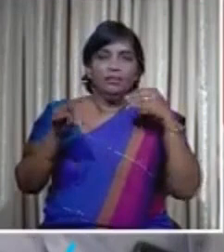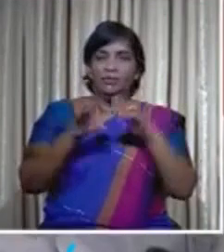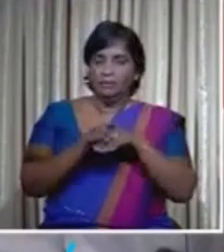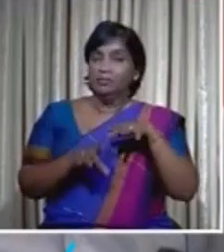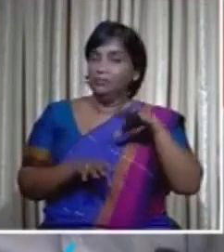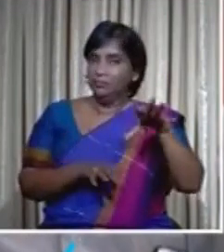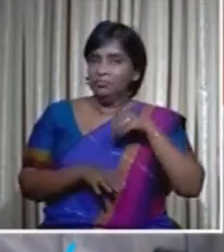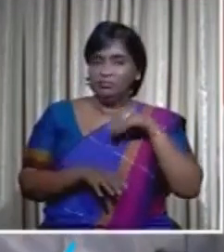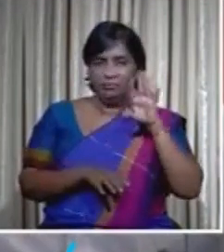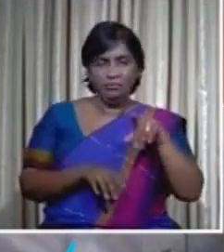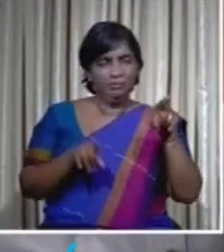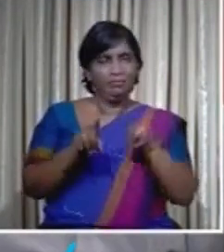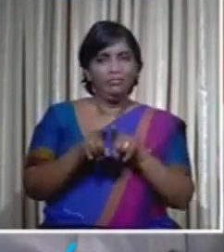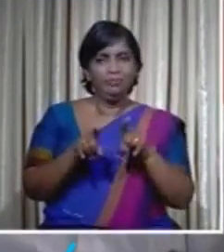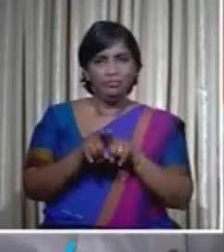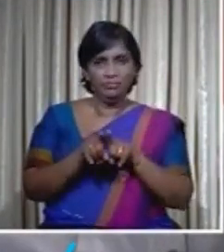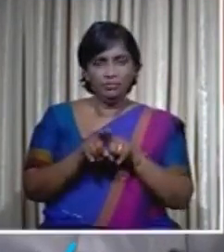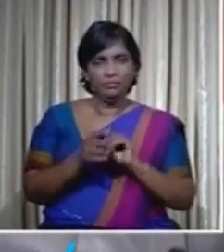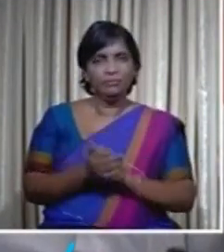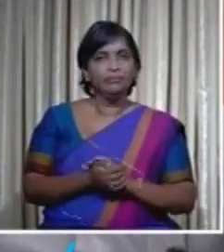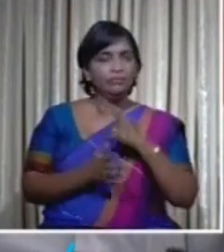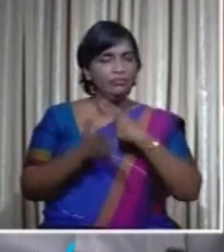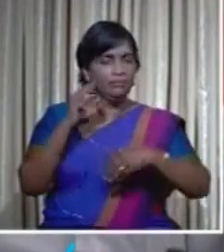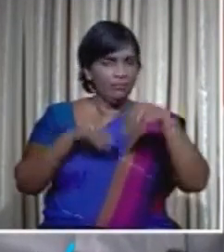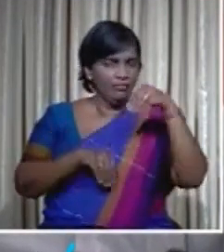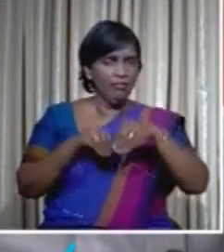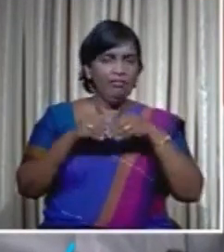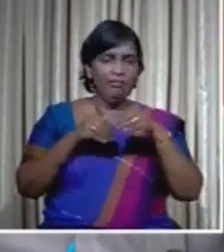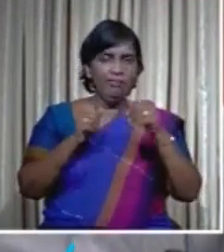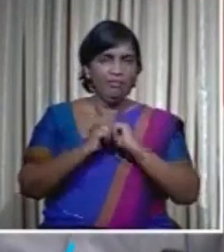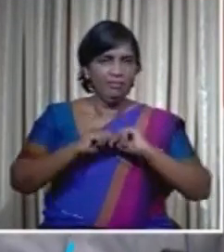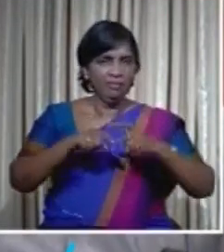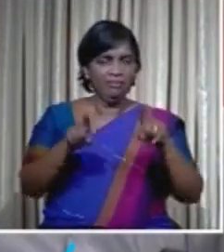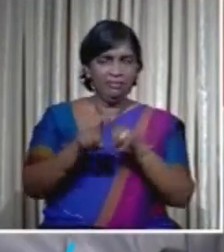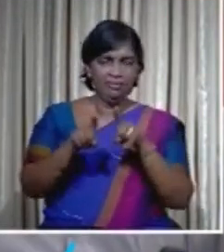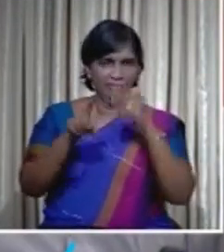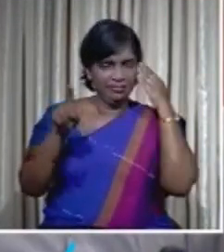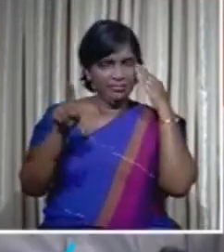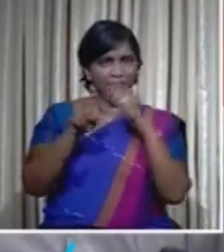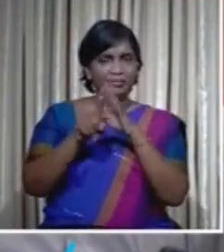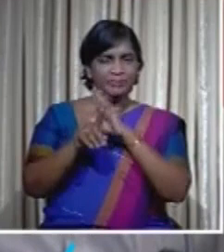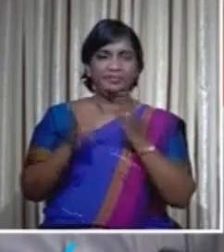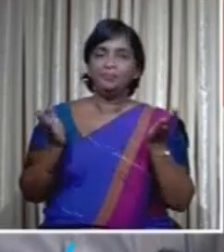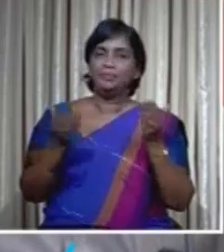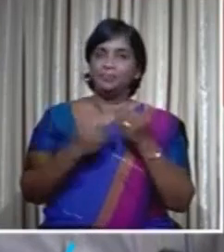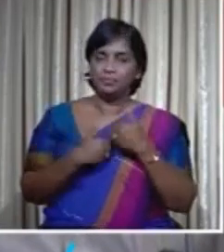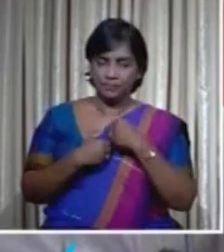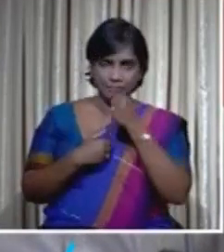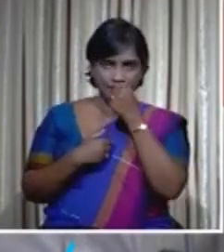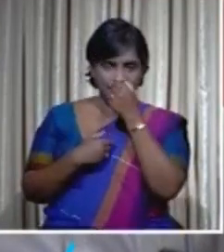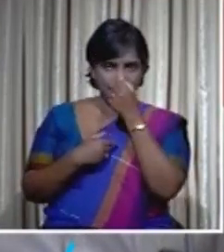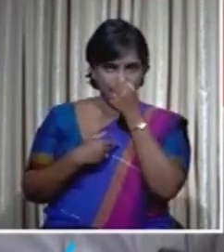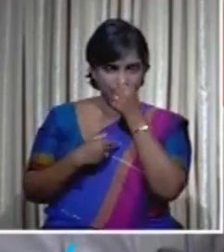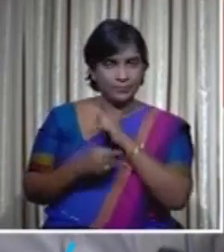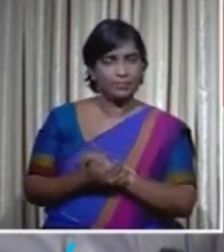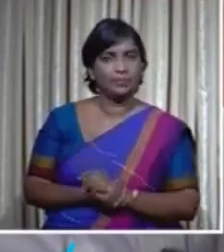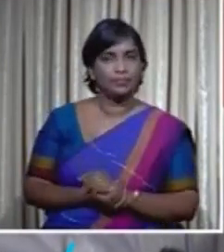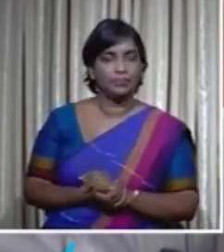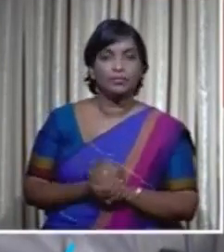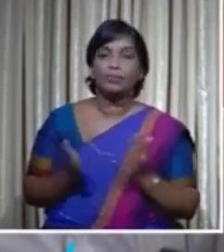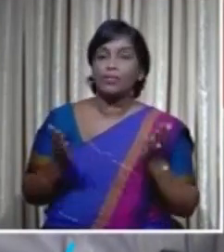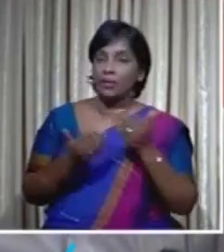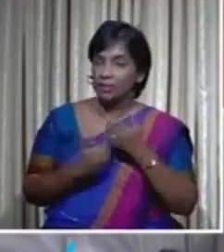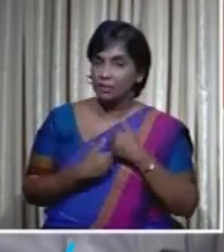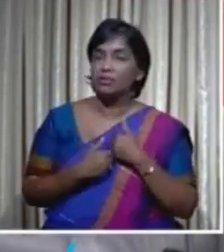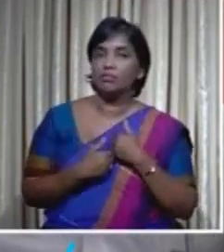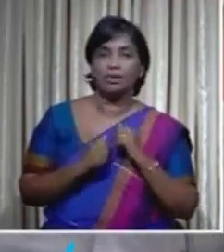அரசியல் ரீதியான பயணங்களுக்கெல்லாம் நாங்கள் எங்களுடைய பதிவுகளை சரியான முறையிலே நேர்மையாக சொல்லுகிறோம். சிலர்